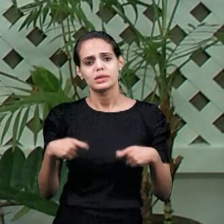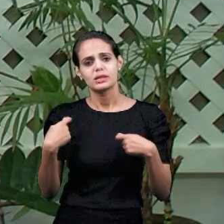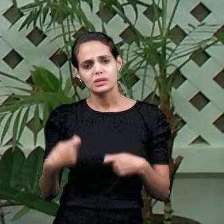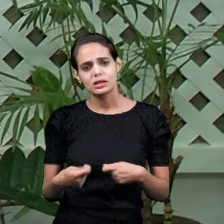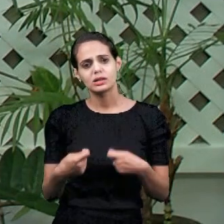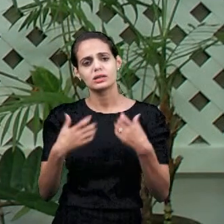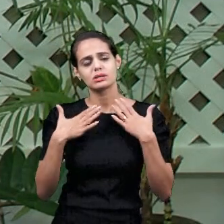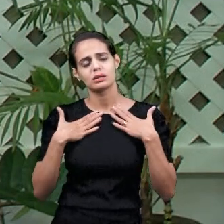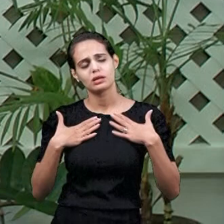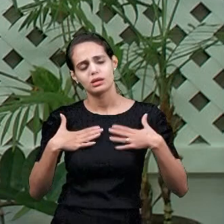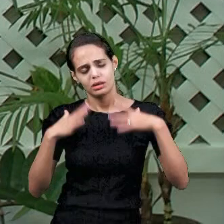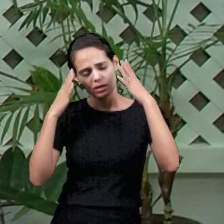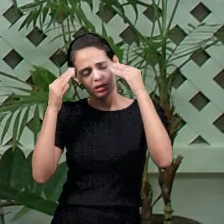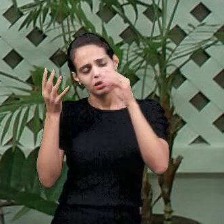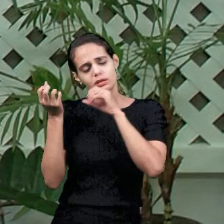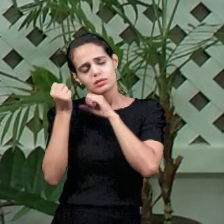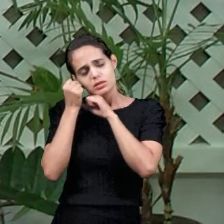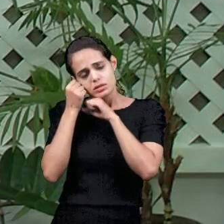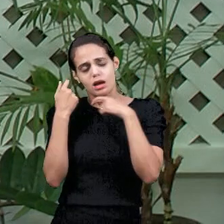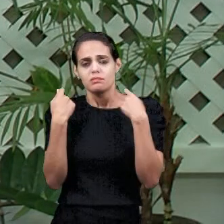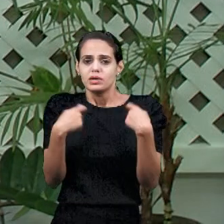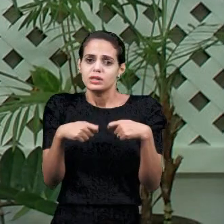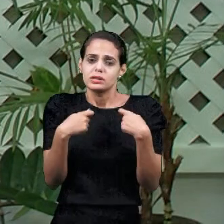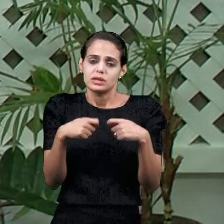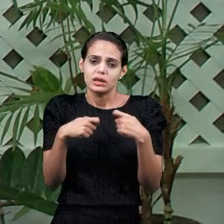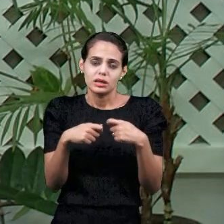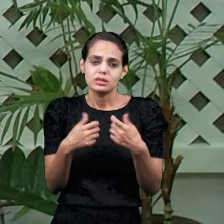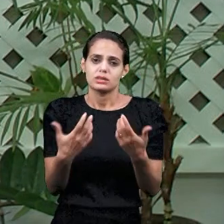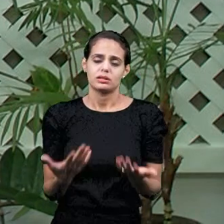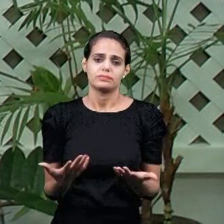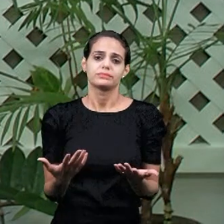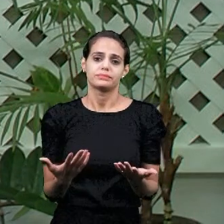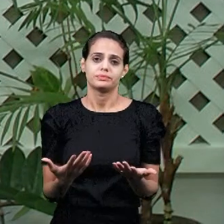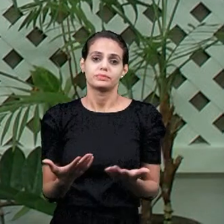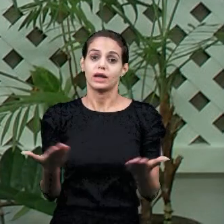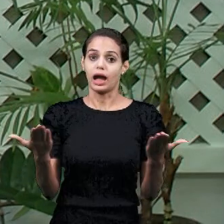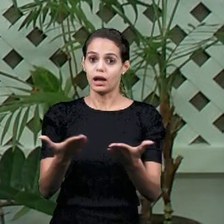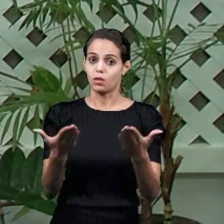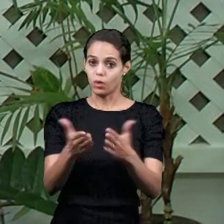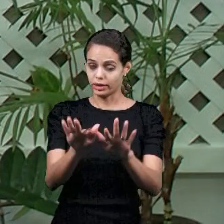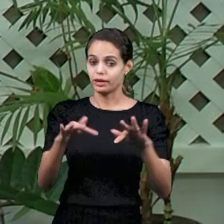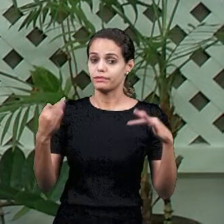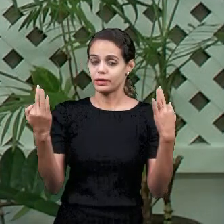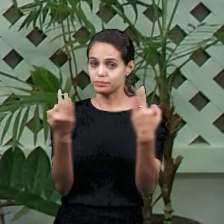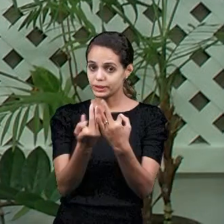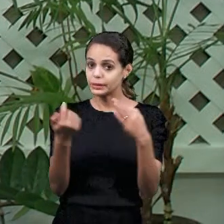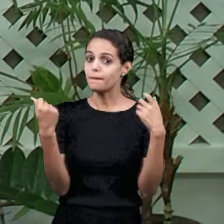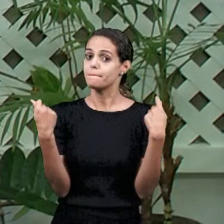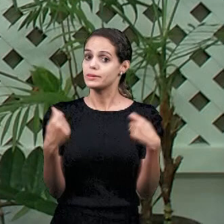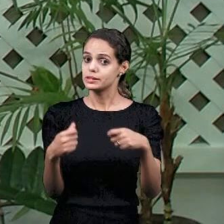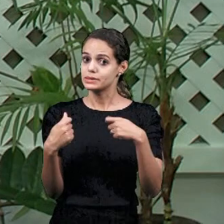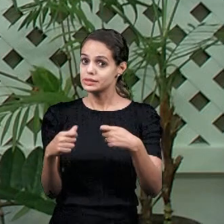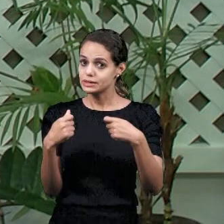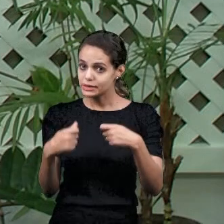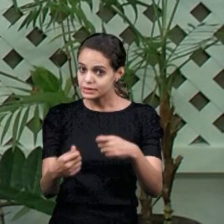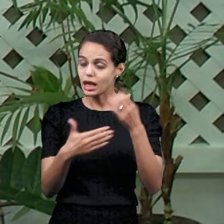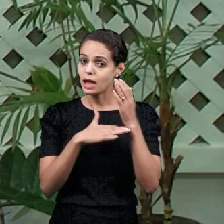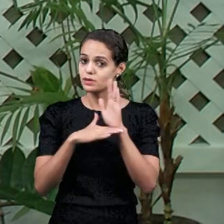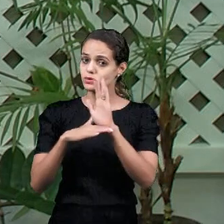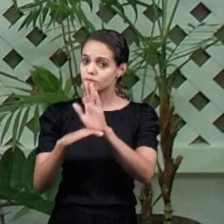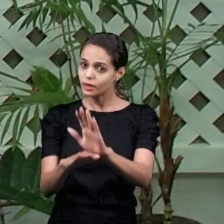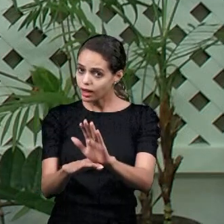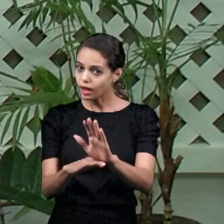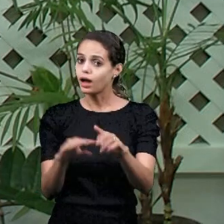guéri et il revient à la maison et c'est la famille qui doit prendre soin maintenant. Il y a un problème qui arrive.